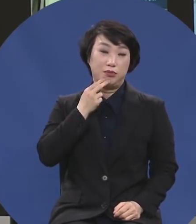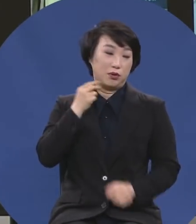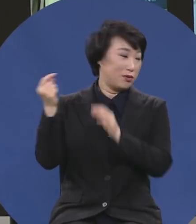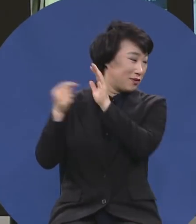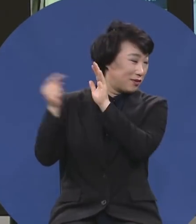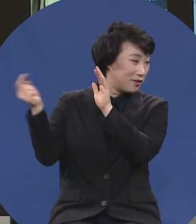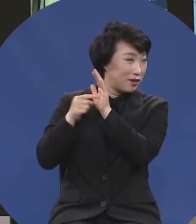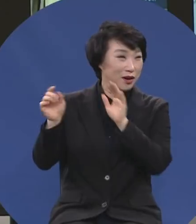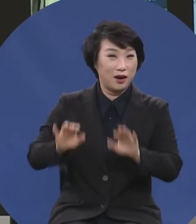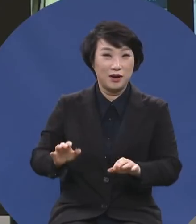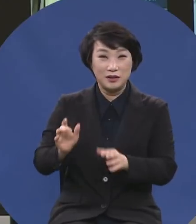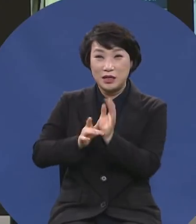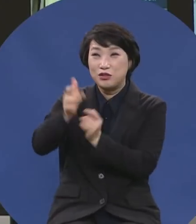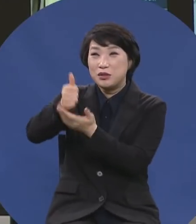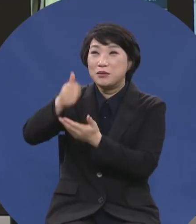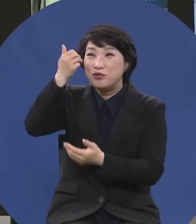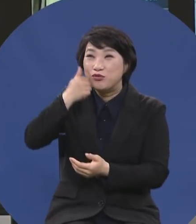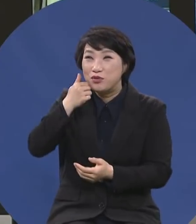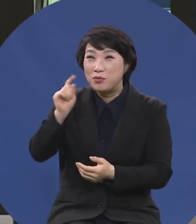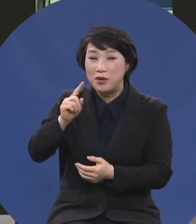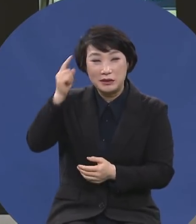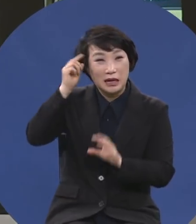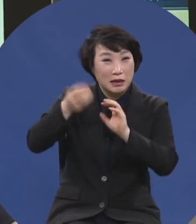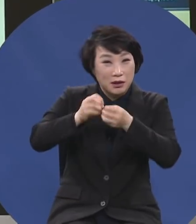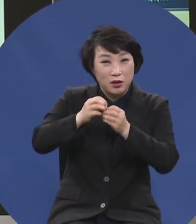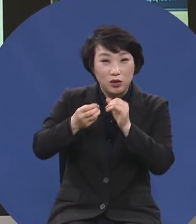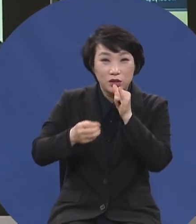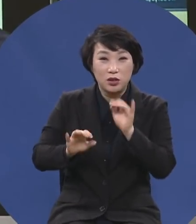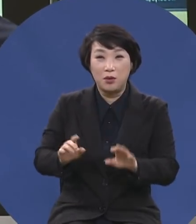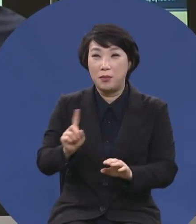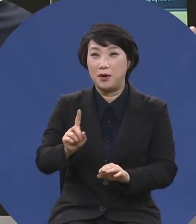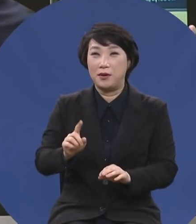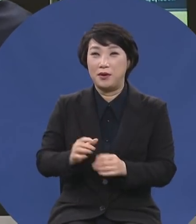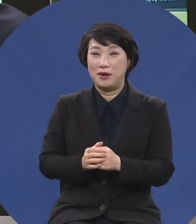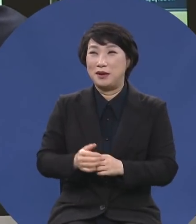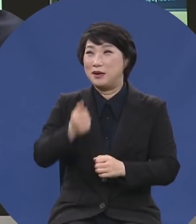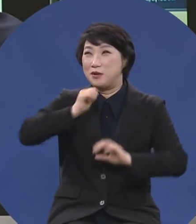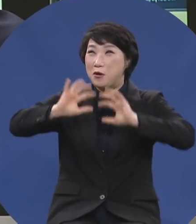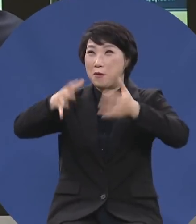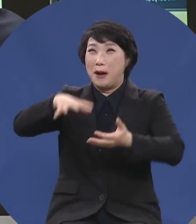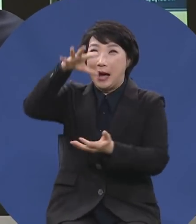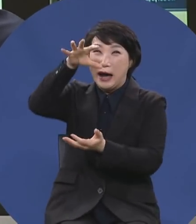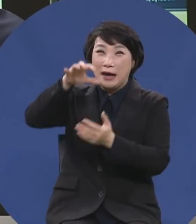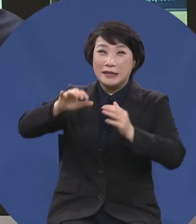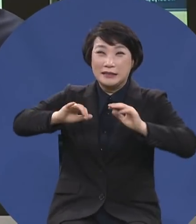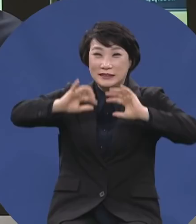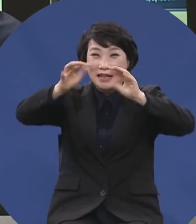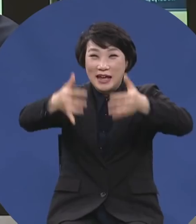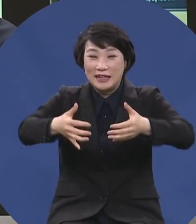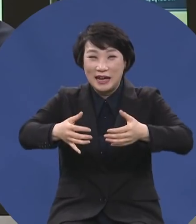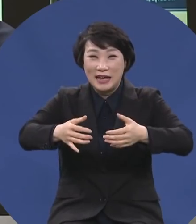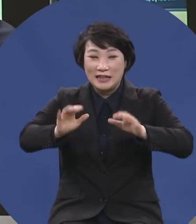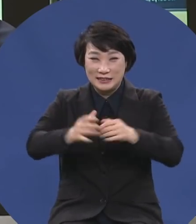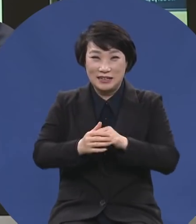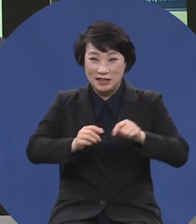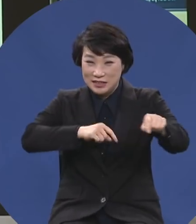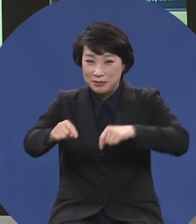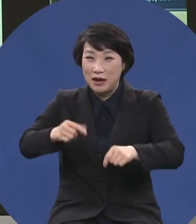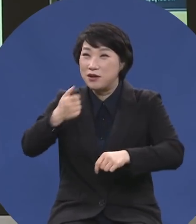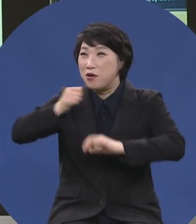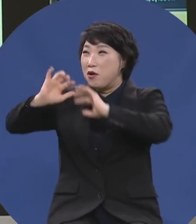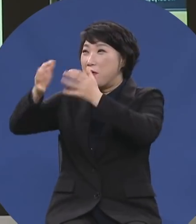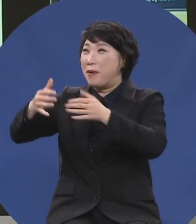자기 나름대로 만들어. 어떻게 만들었냐? 노마라는 초강대국, 세계를 지배하는 노마라는